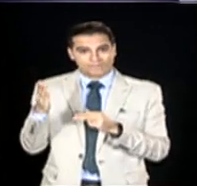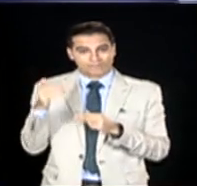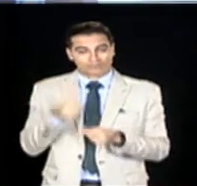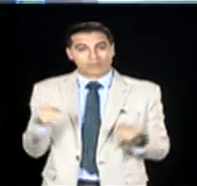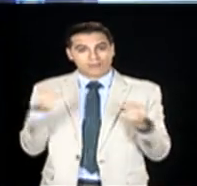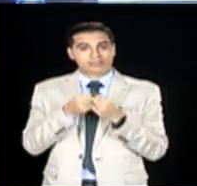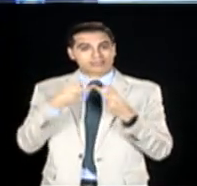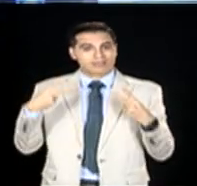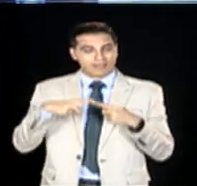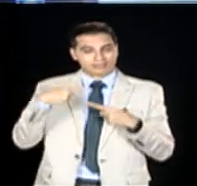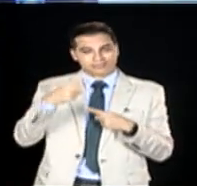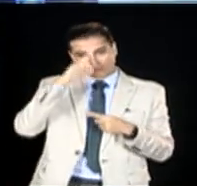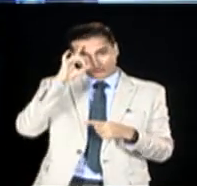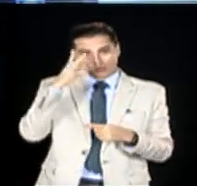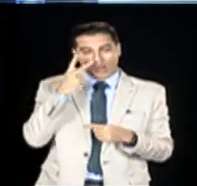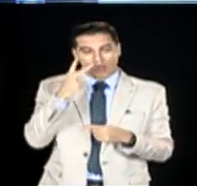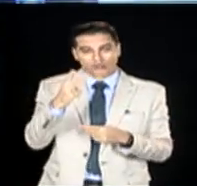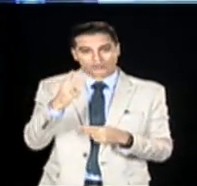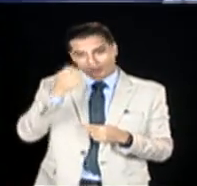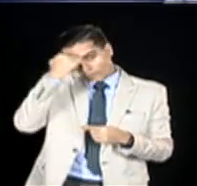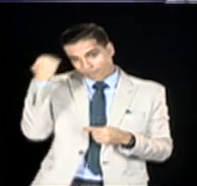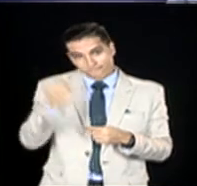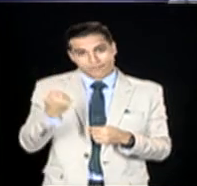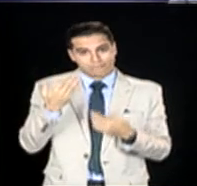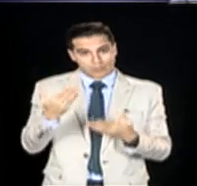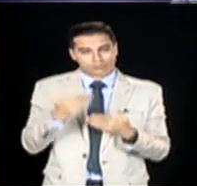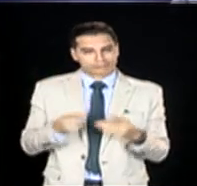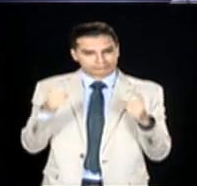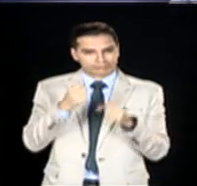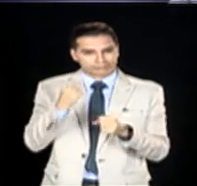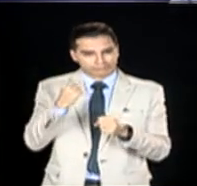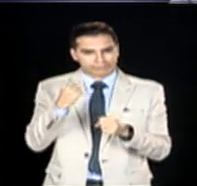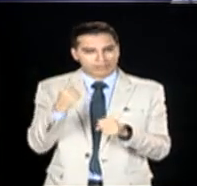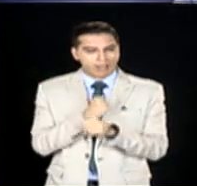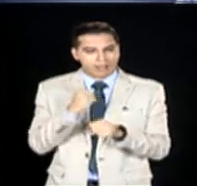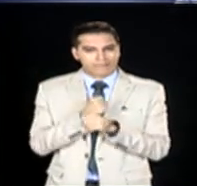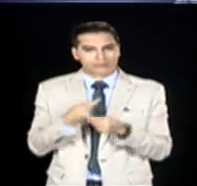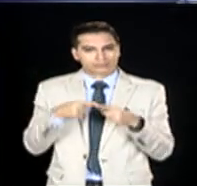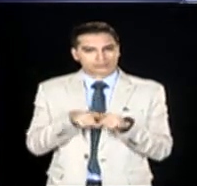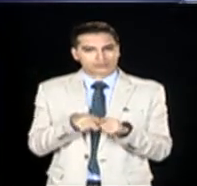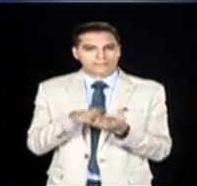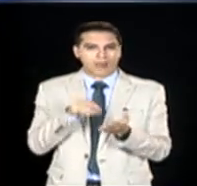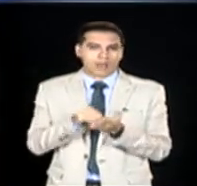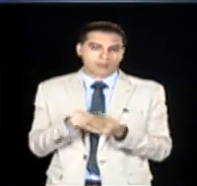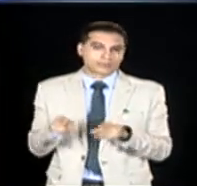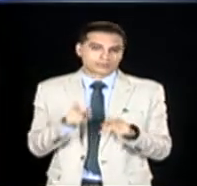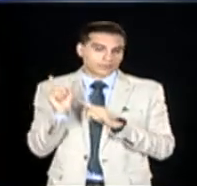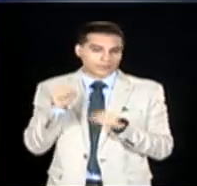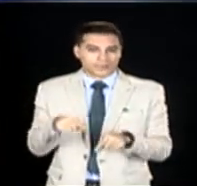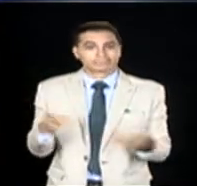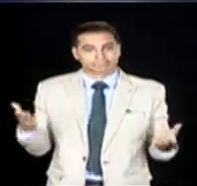المباراة النهائية هشوفكم بإذن الله. ألف مبروك، أداءكم قوي من التصفيات.